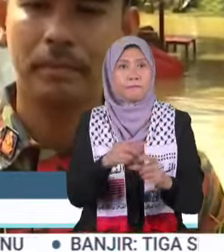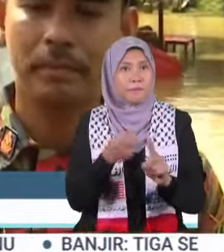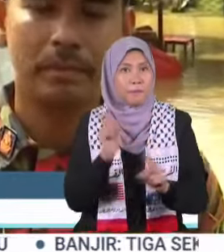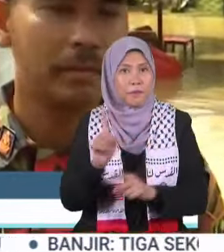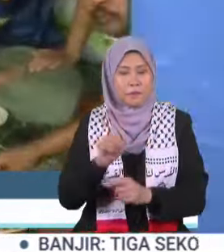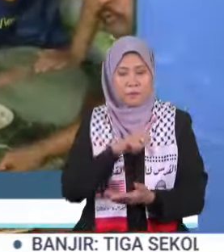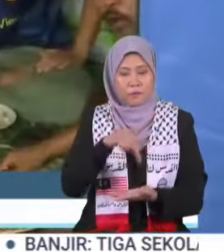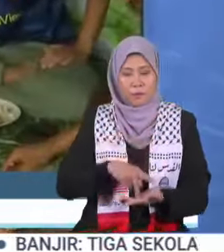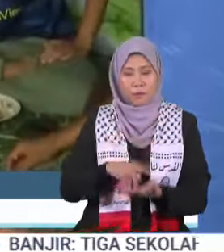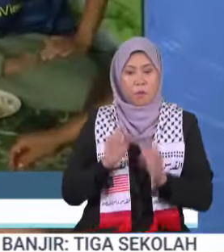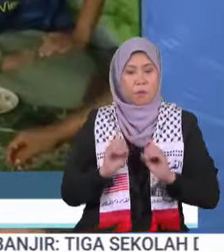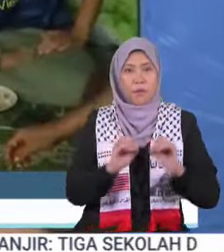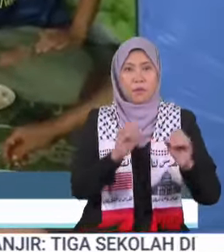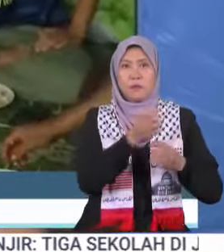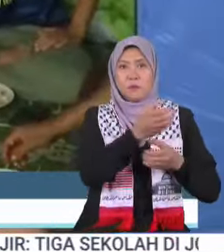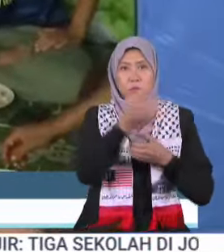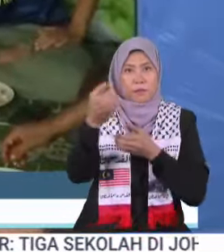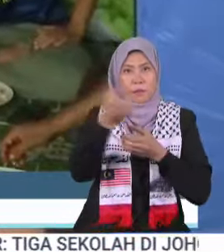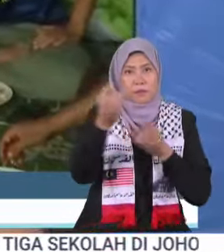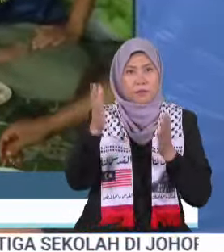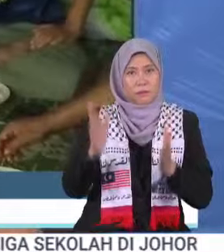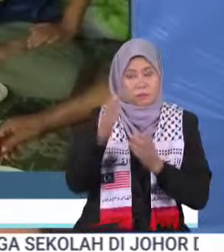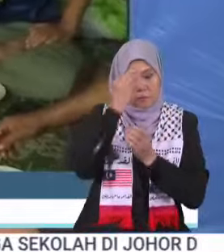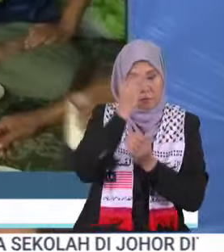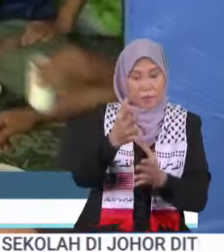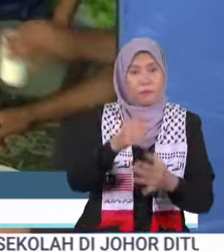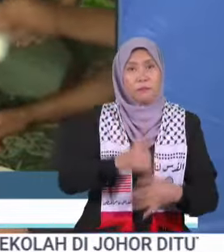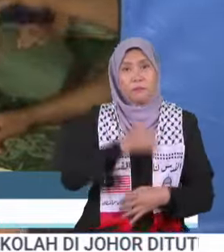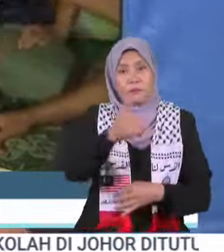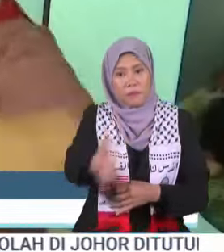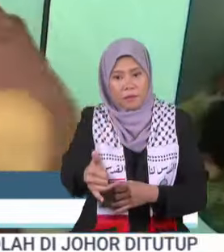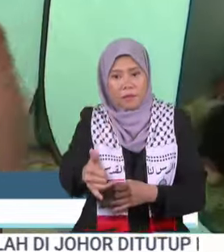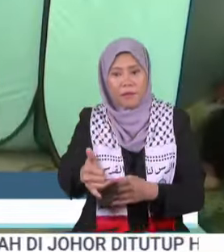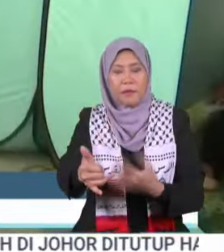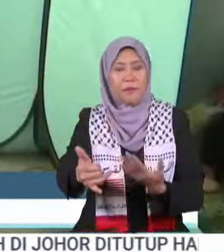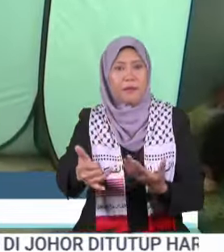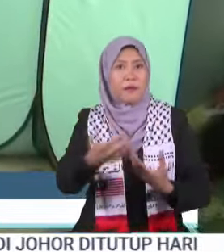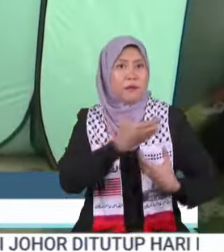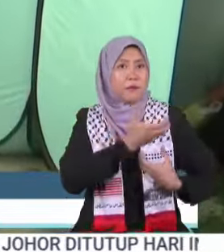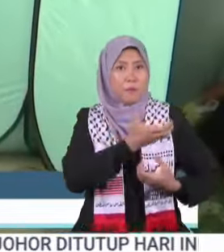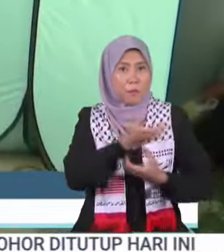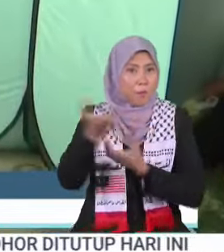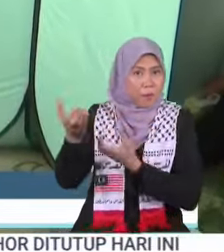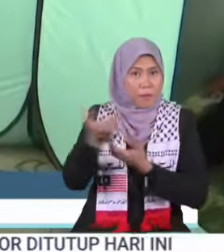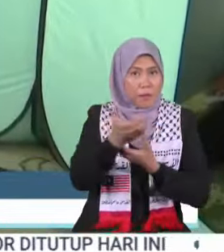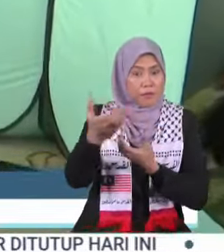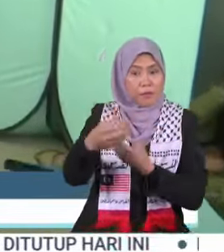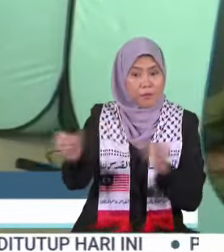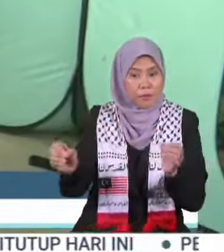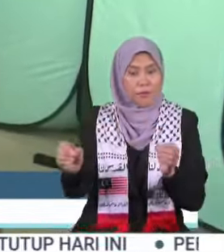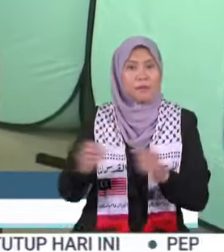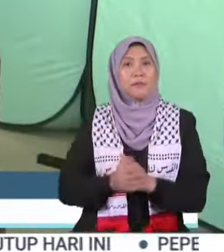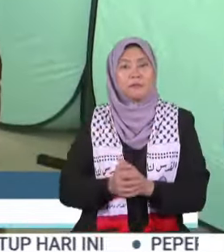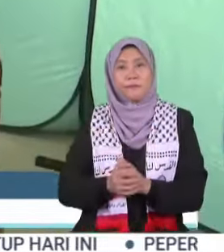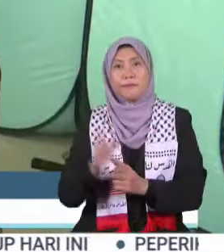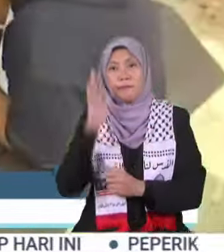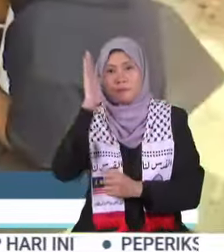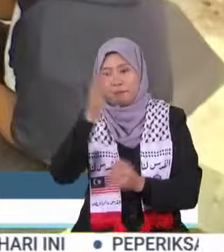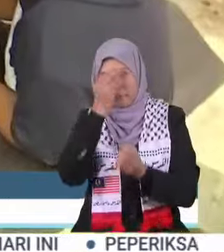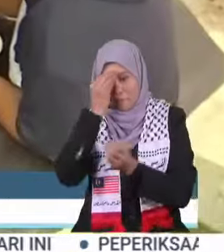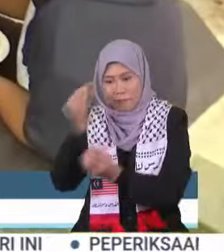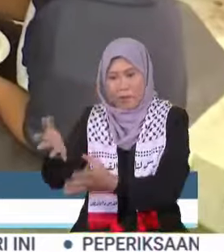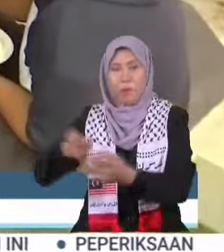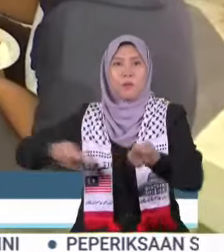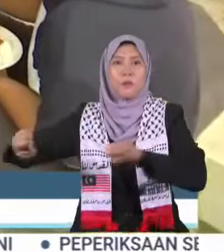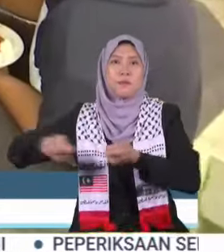daripada pusat gerakan operasi Bomba sendiri yang akan terus kepada Balai Bomba dan kita akan menyalurkan kepada pusat